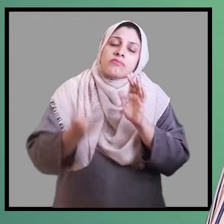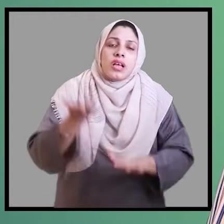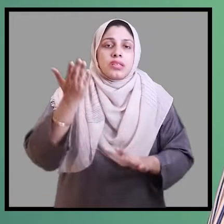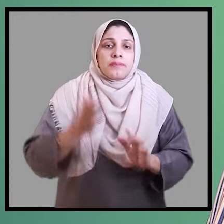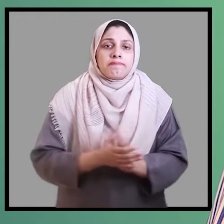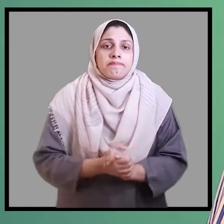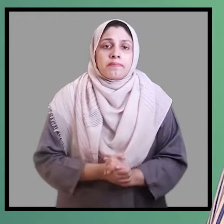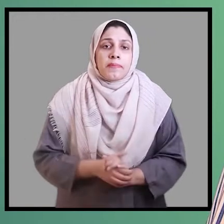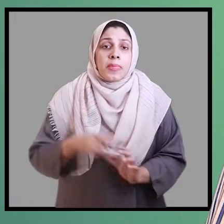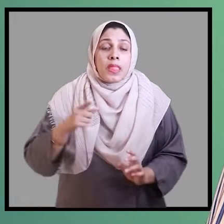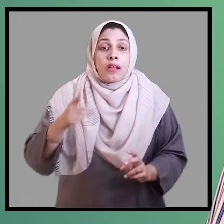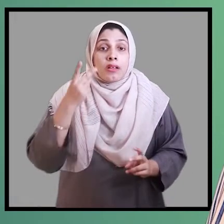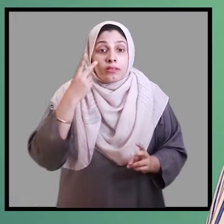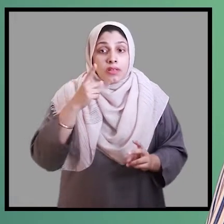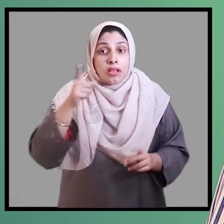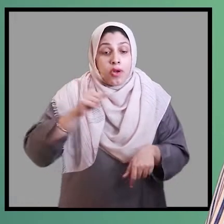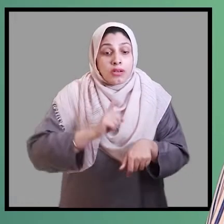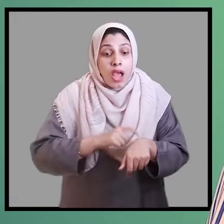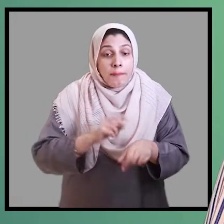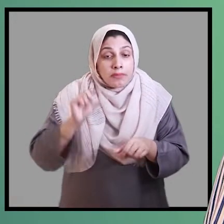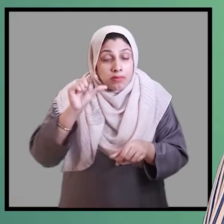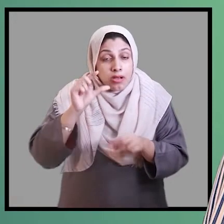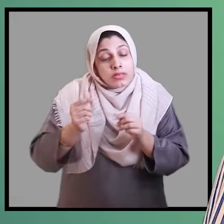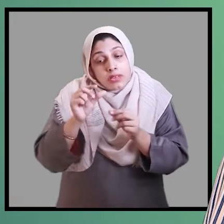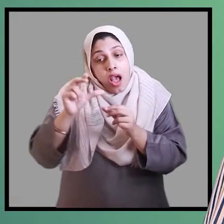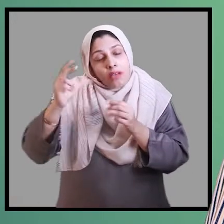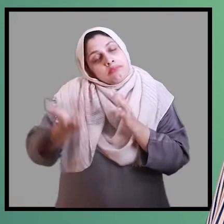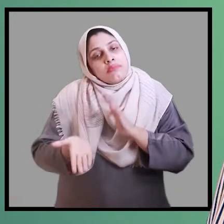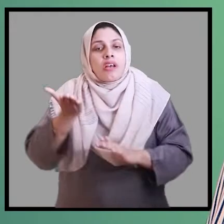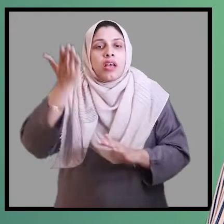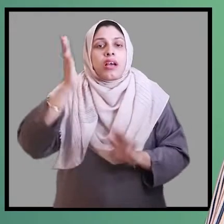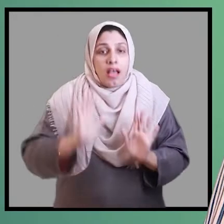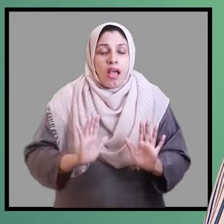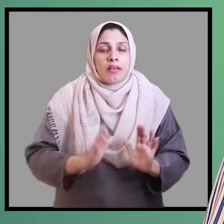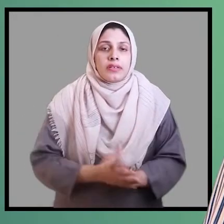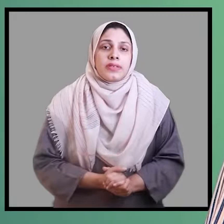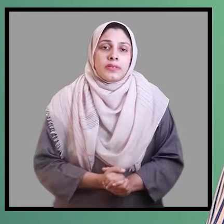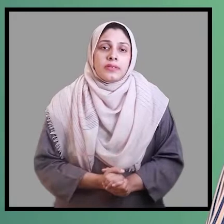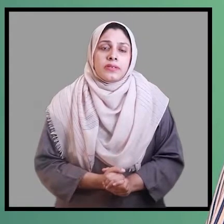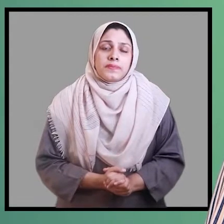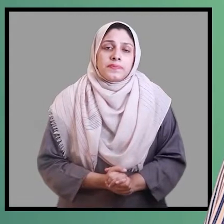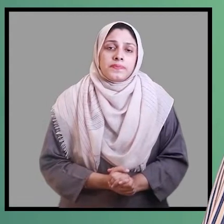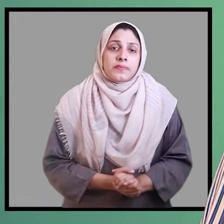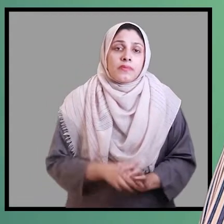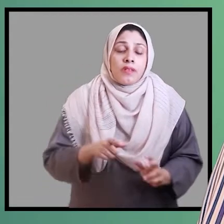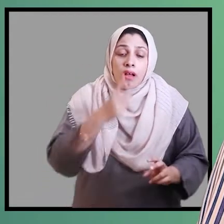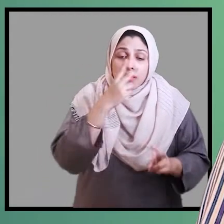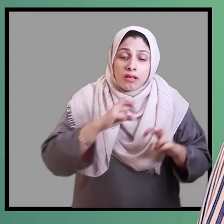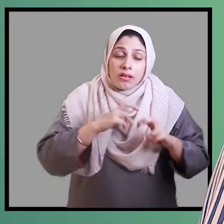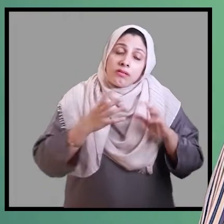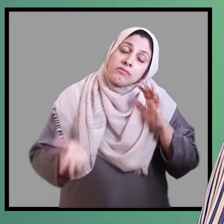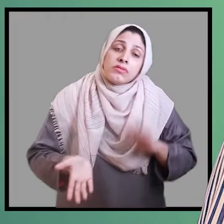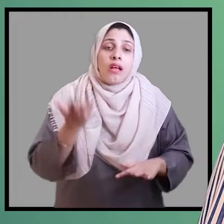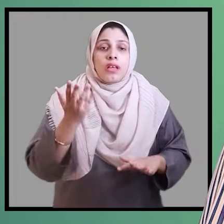अंदर प्रोस्टेट के एनलार्जमेंट के चांसेस भी ज़्यादा हैं और उनके जो साइज ऑफ द प्रोस्टेट यानी कि हदूद का जो साइज़ है वो भी